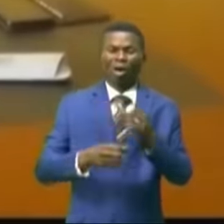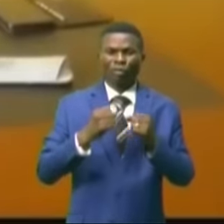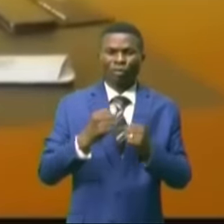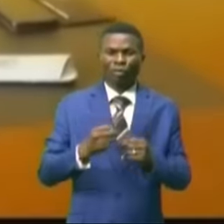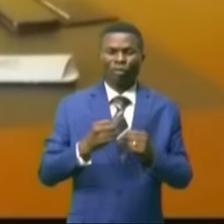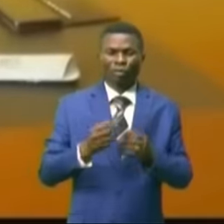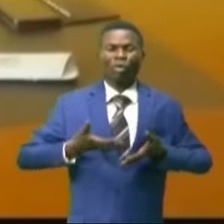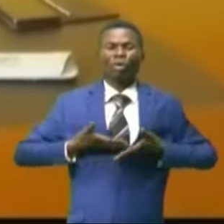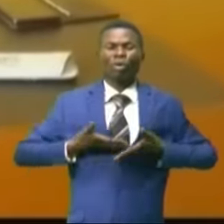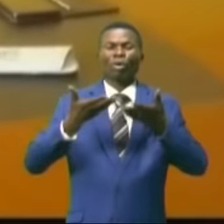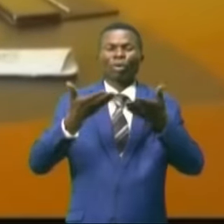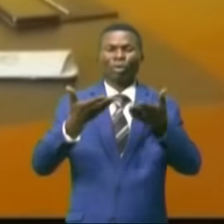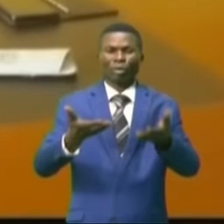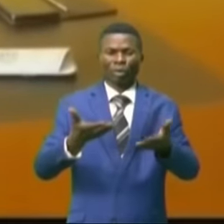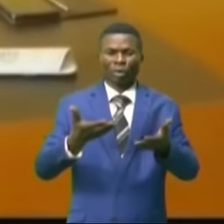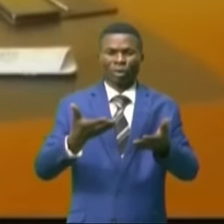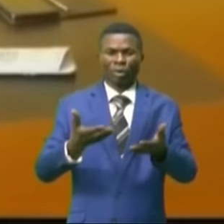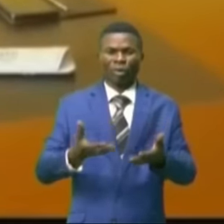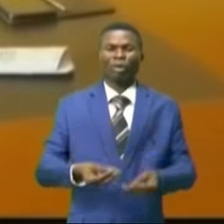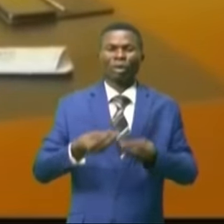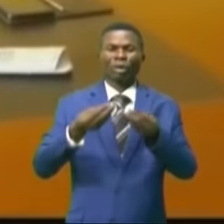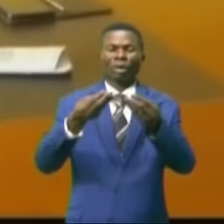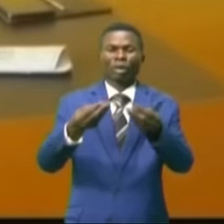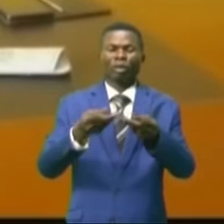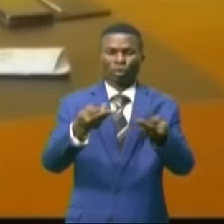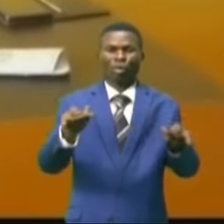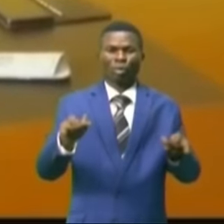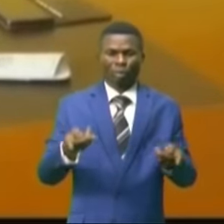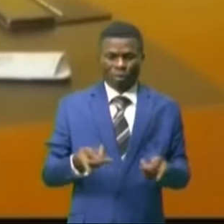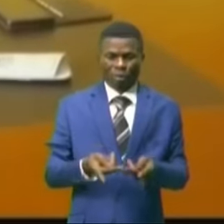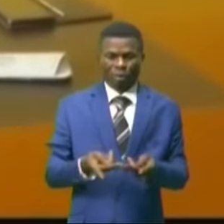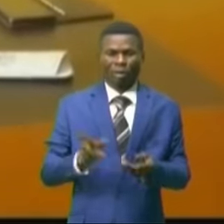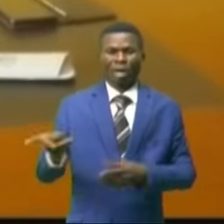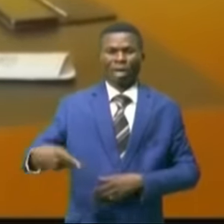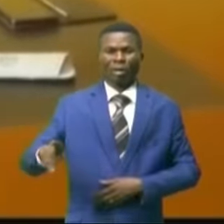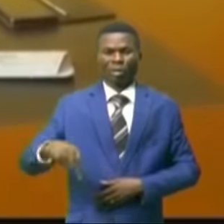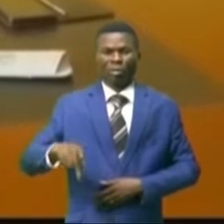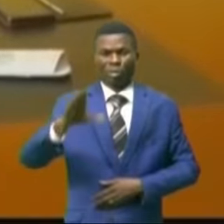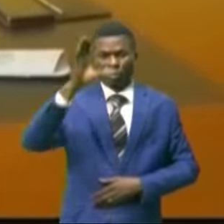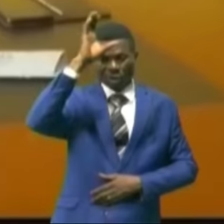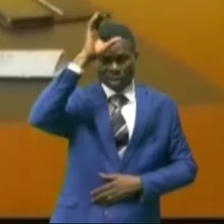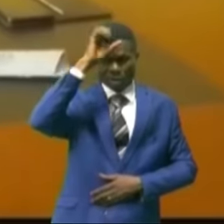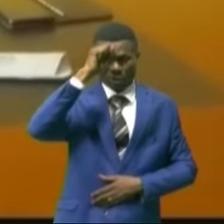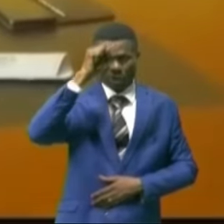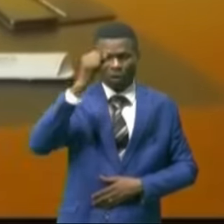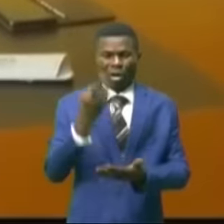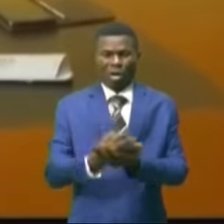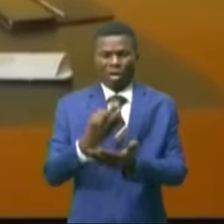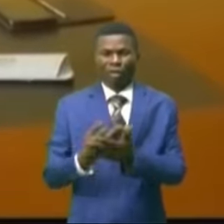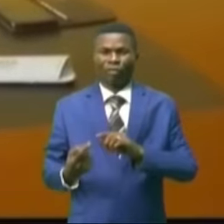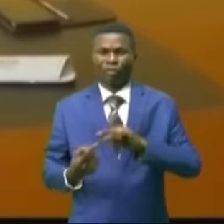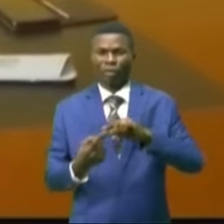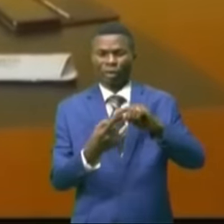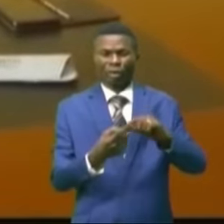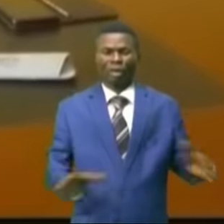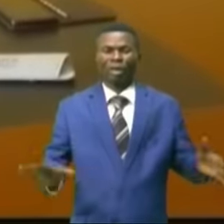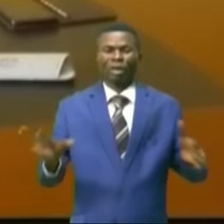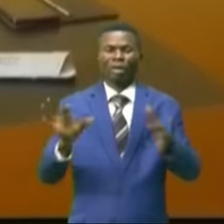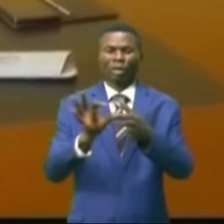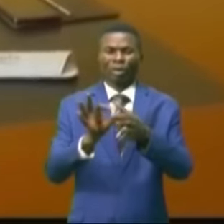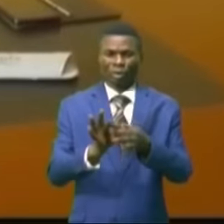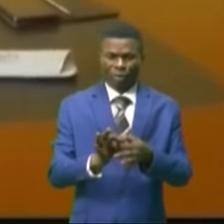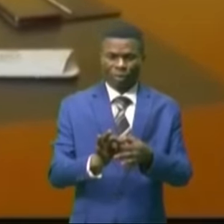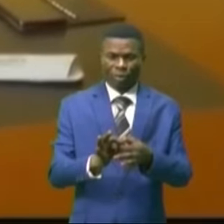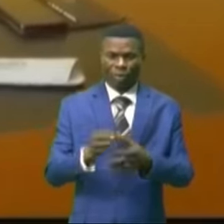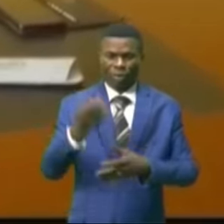proposer de la mise sur pied dans notre province du fonds spécial de solidarité